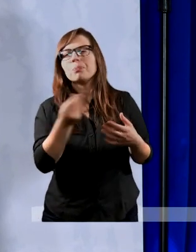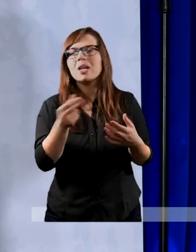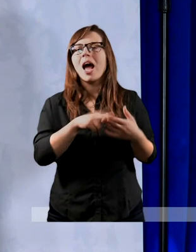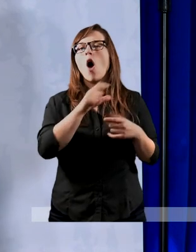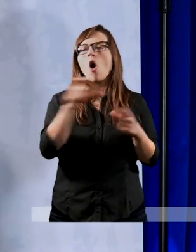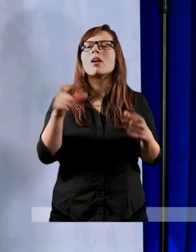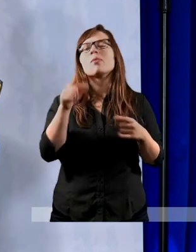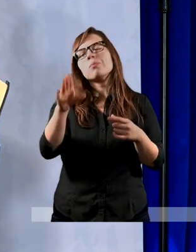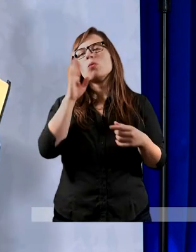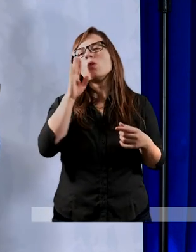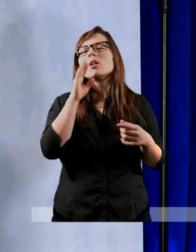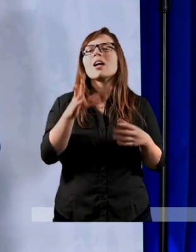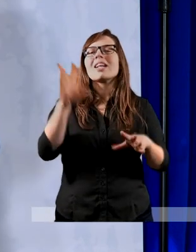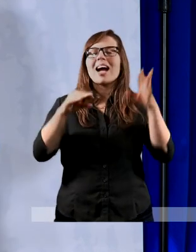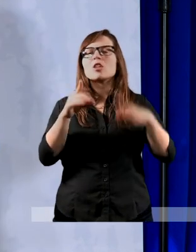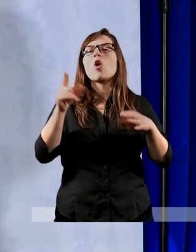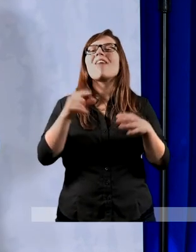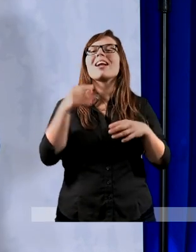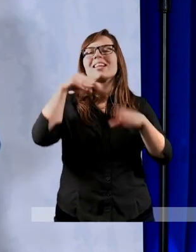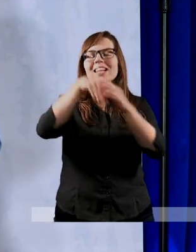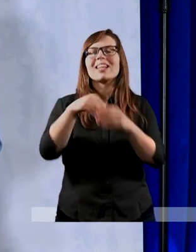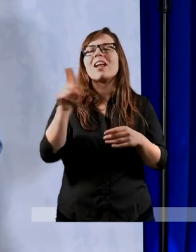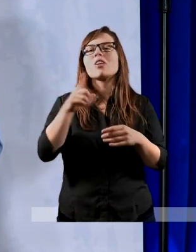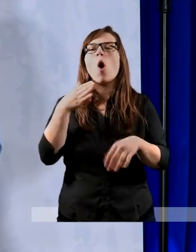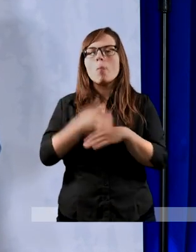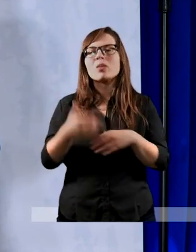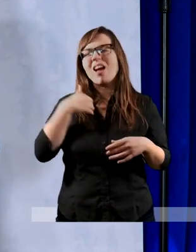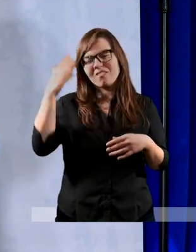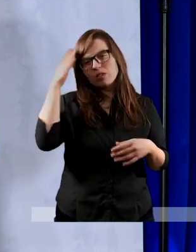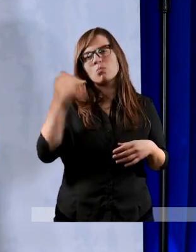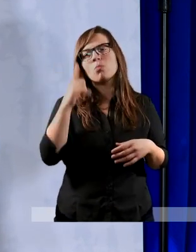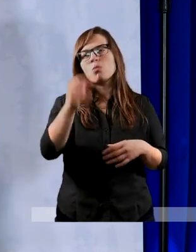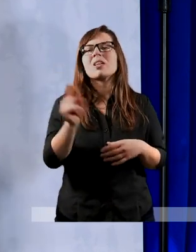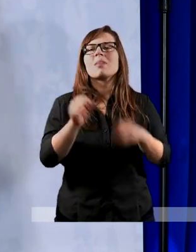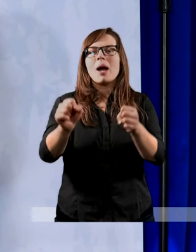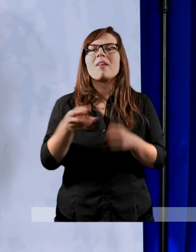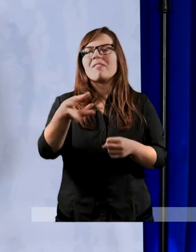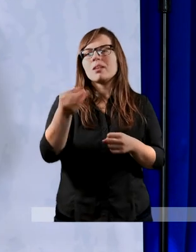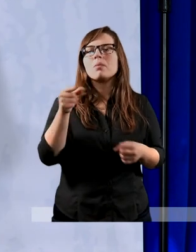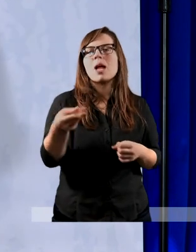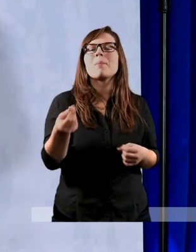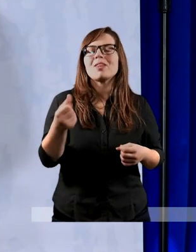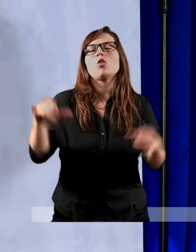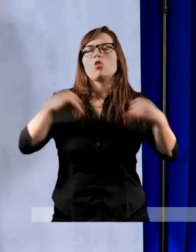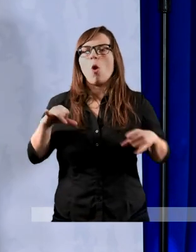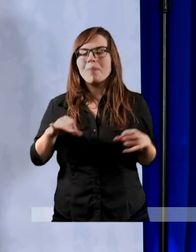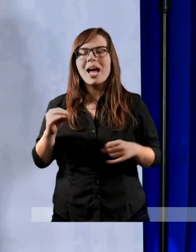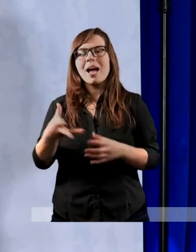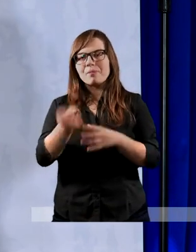tylko księgowanie następowało z opóźnieniem. Wiedziałem, że mogę podejść do bankomatu, wypłacić te nienależne pieniądze